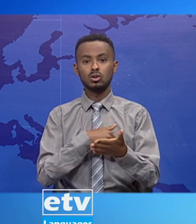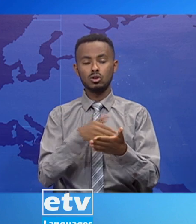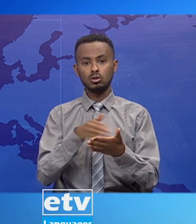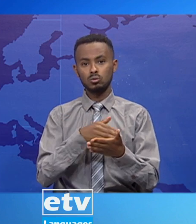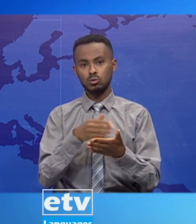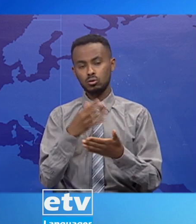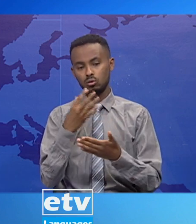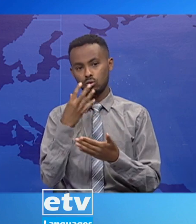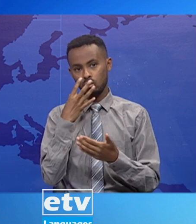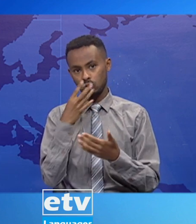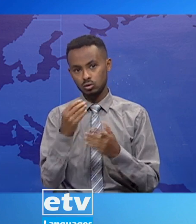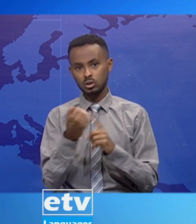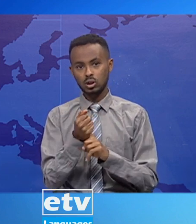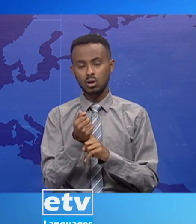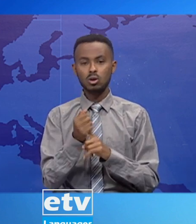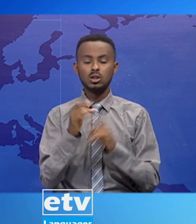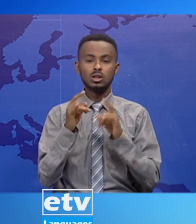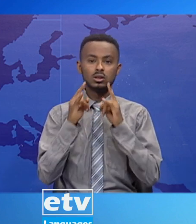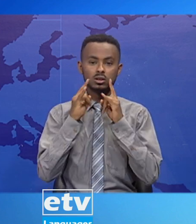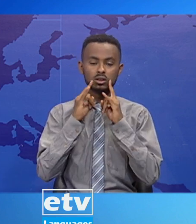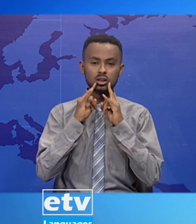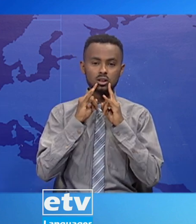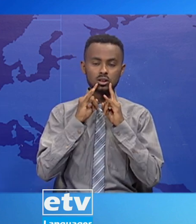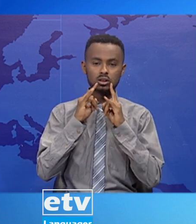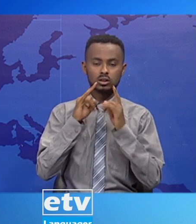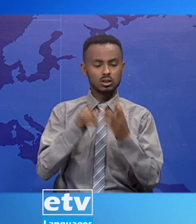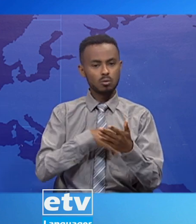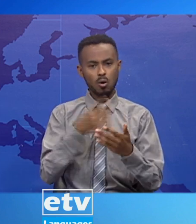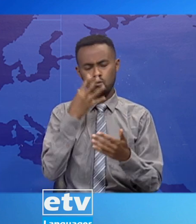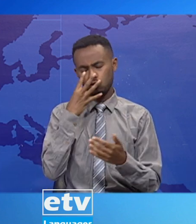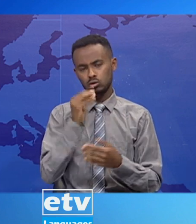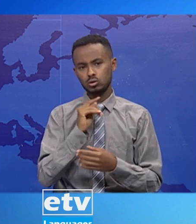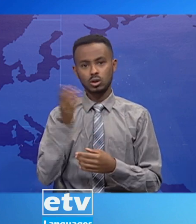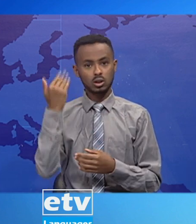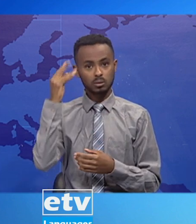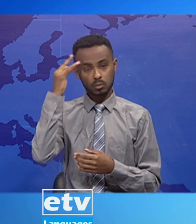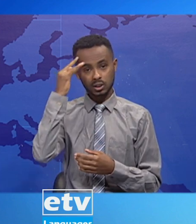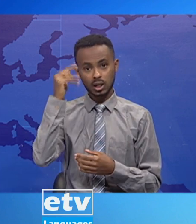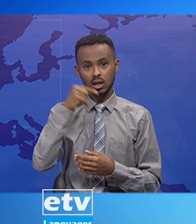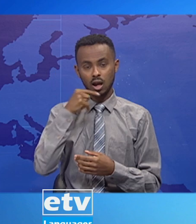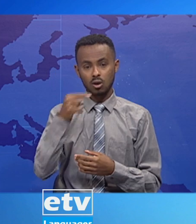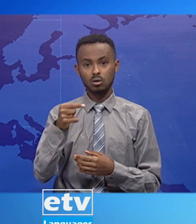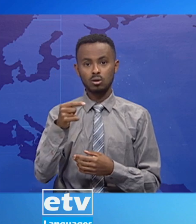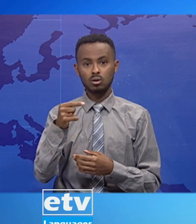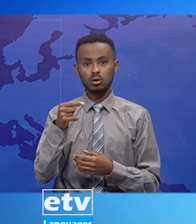ቆንጆ ይዘት ነው ያለው፣ ዜማውም ጥሩ ነው። ቅድም መሳይ እንዳለው ዝም ብሎ